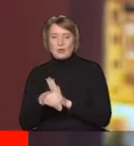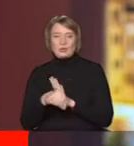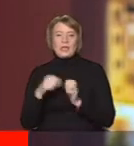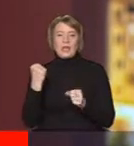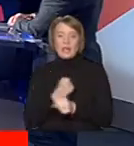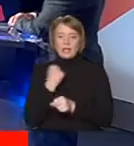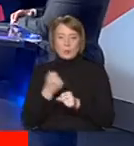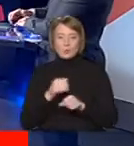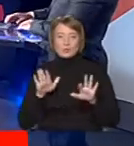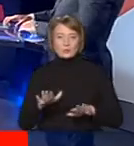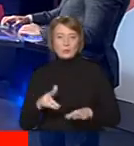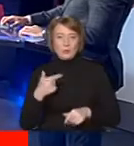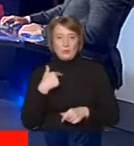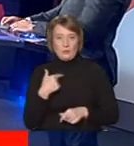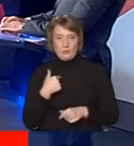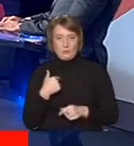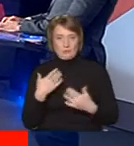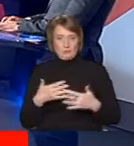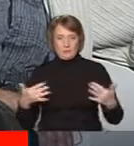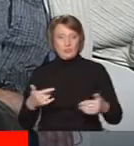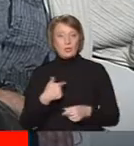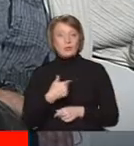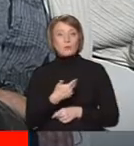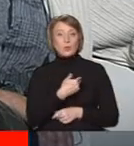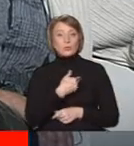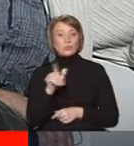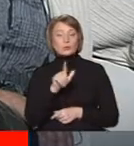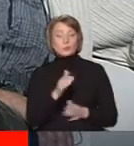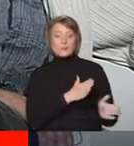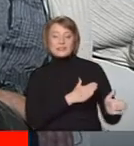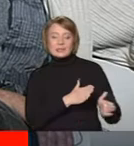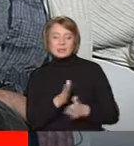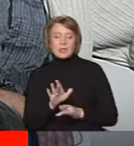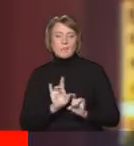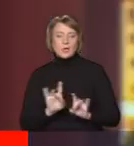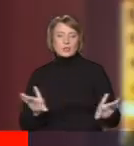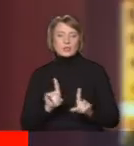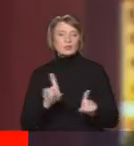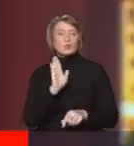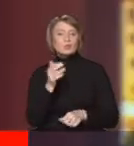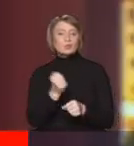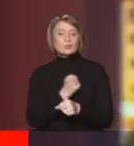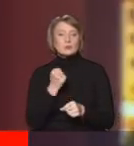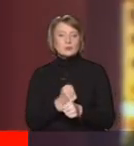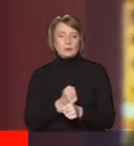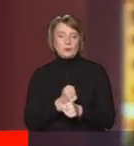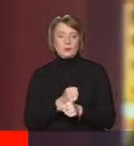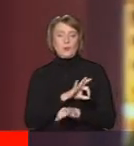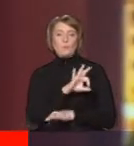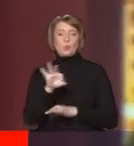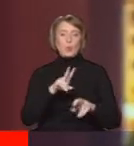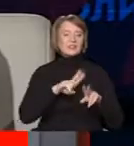ми убиваємо одразу багато речей. От я хотів би, щоб ви системно розказали, що ви будете робити по